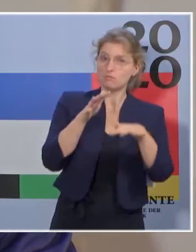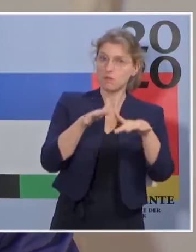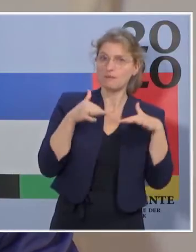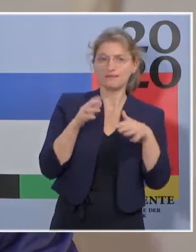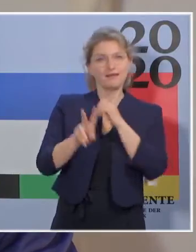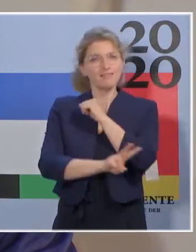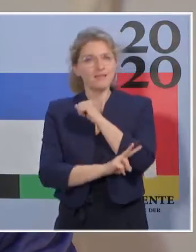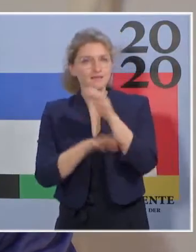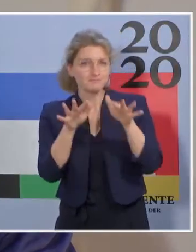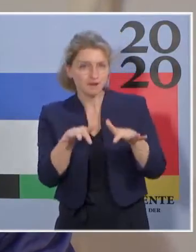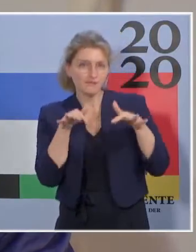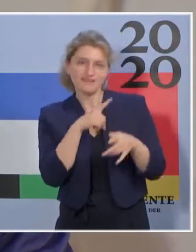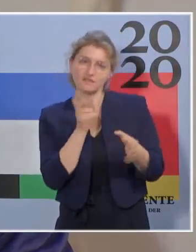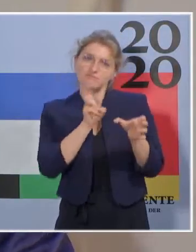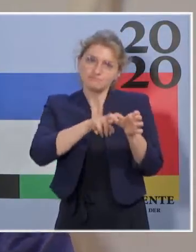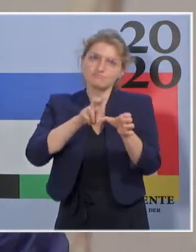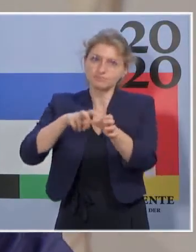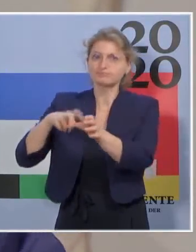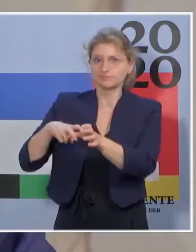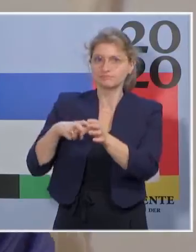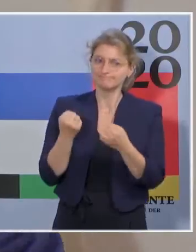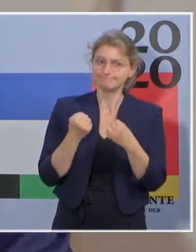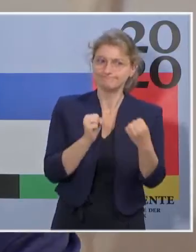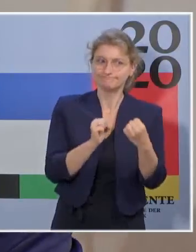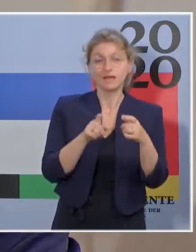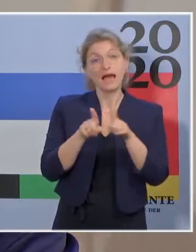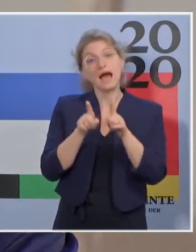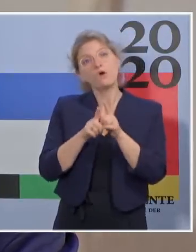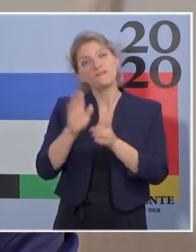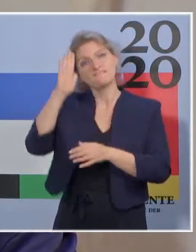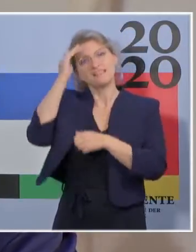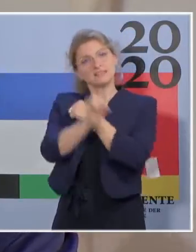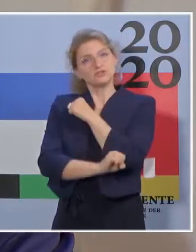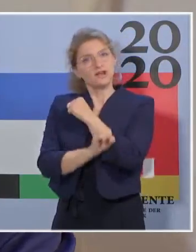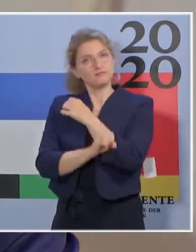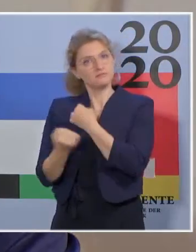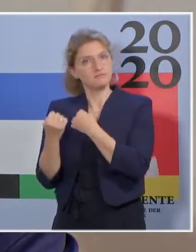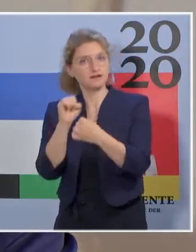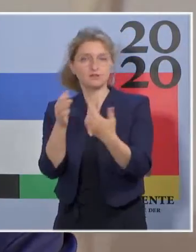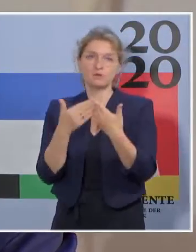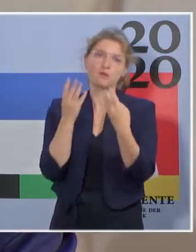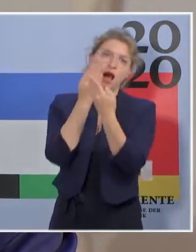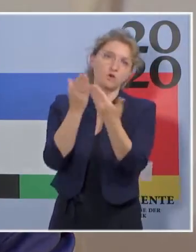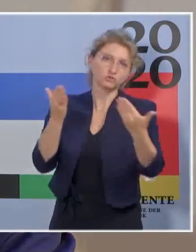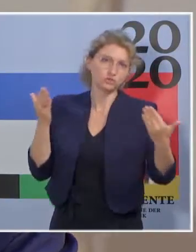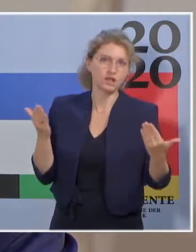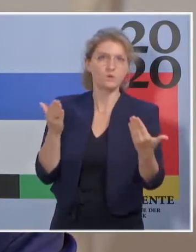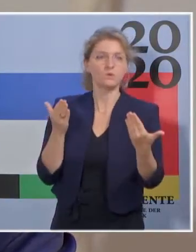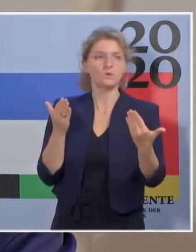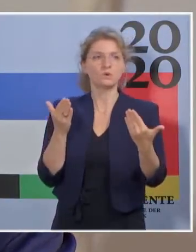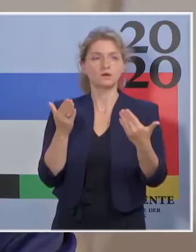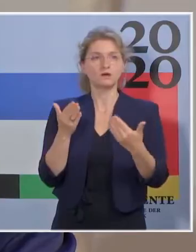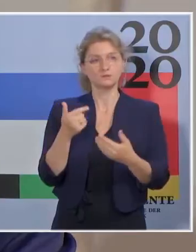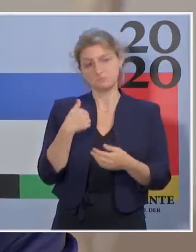hin zu einer Vielzahl auch wissenschaftlicher Aktivitäten von Ausstellungen, die wir machen. Also ich kann